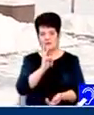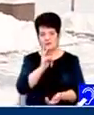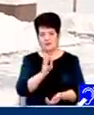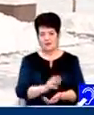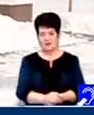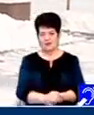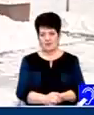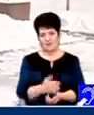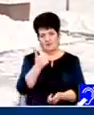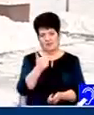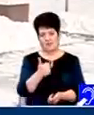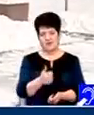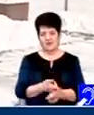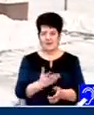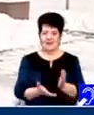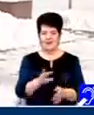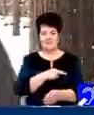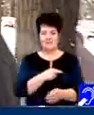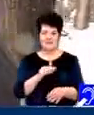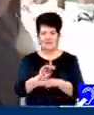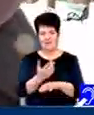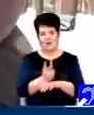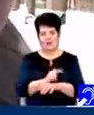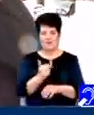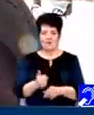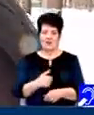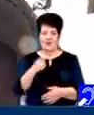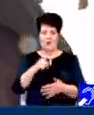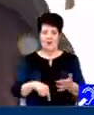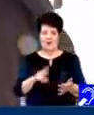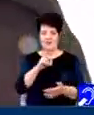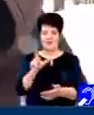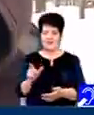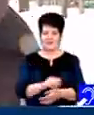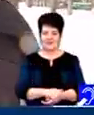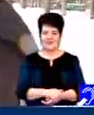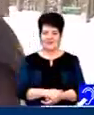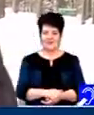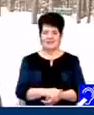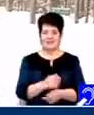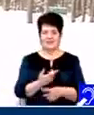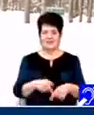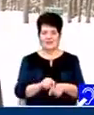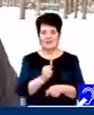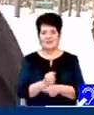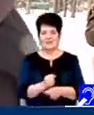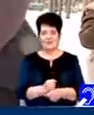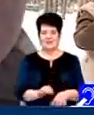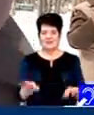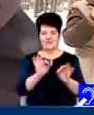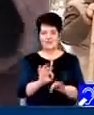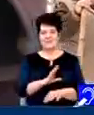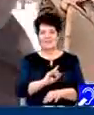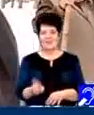ar prinde bine. Foarte bine. Nu cred că Nu a fost niciodată așa ceva și cred că nici n-ați